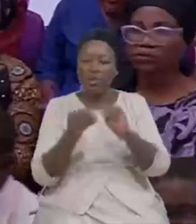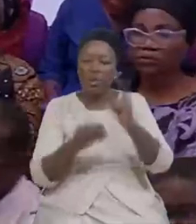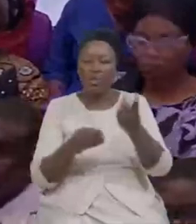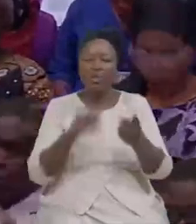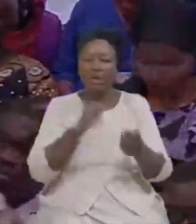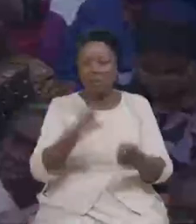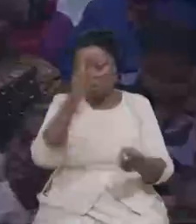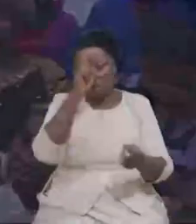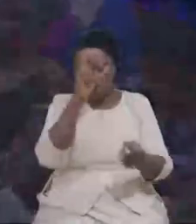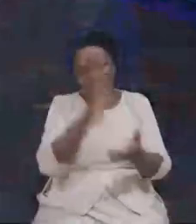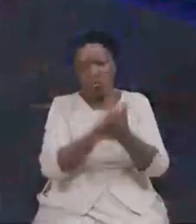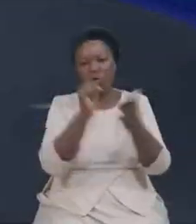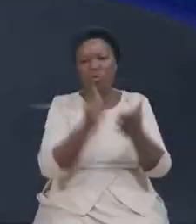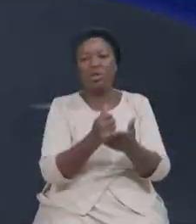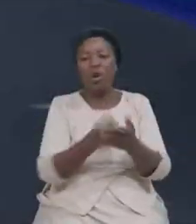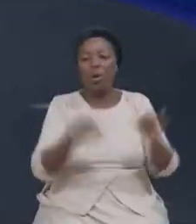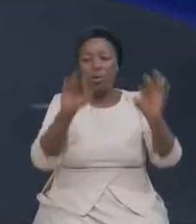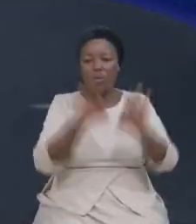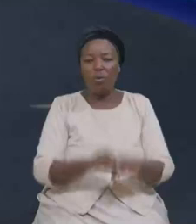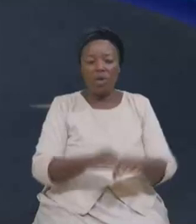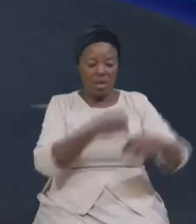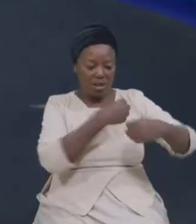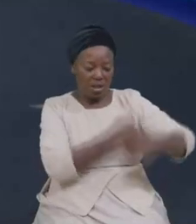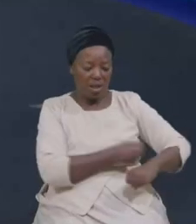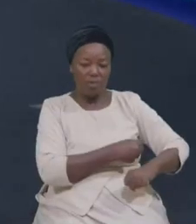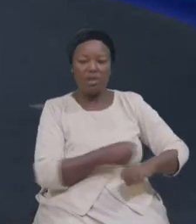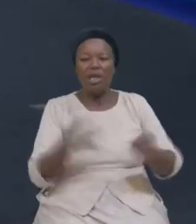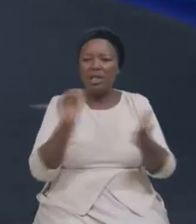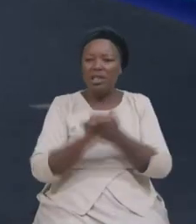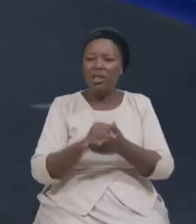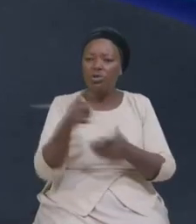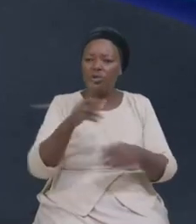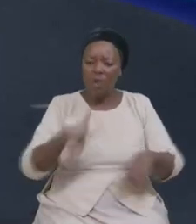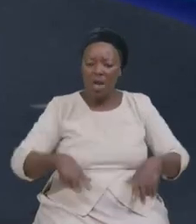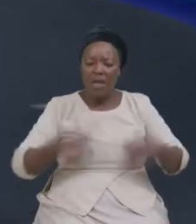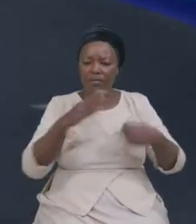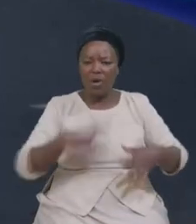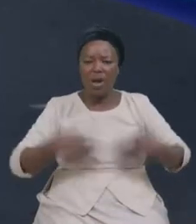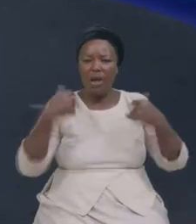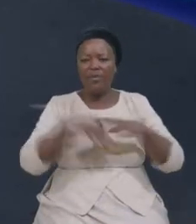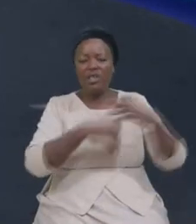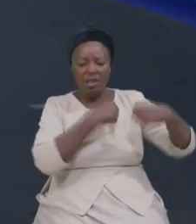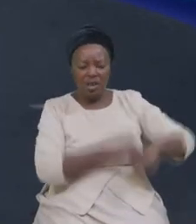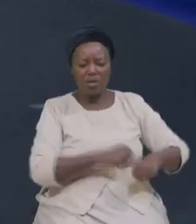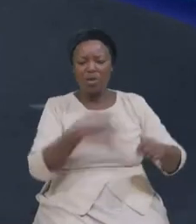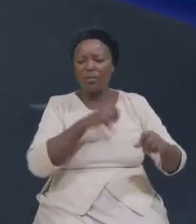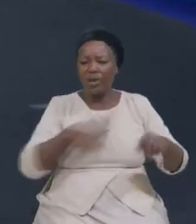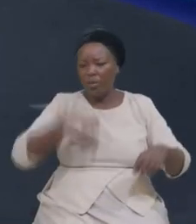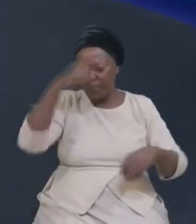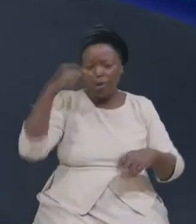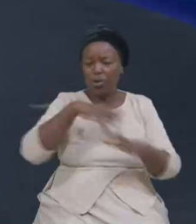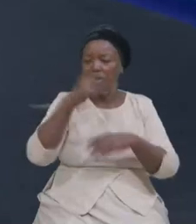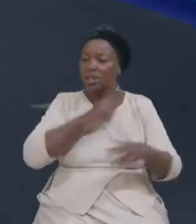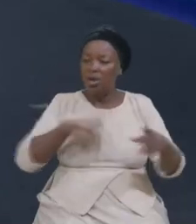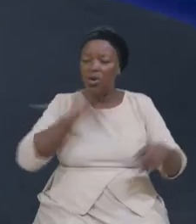ta vie dans la crainte à cause de la communauté dans laquelle tu vis, à cause de ceux et des choses qui t'environnent, à